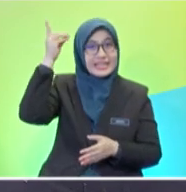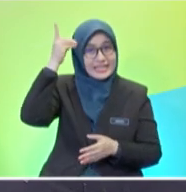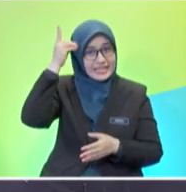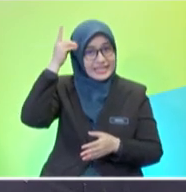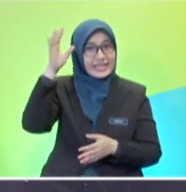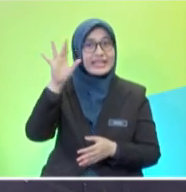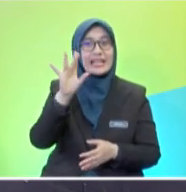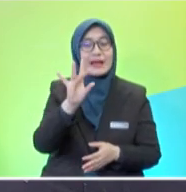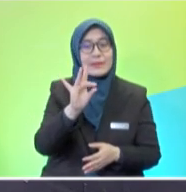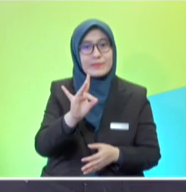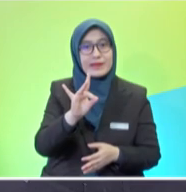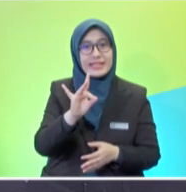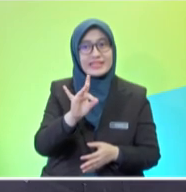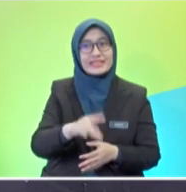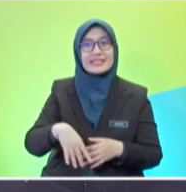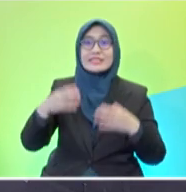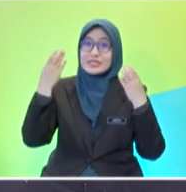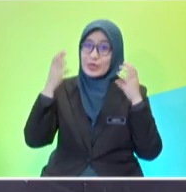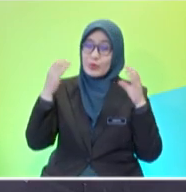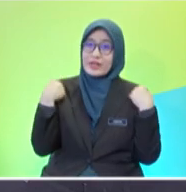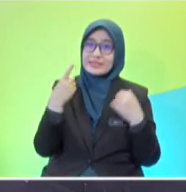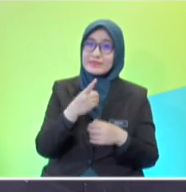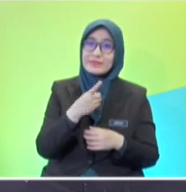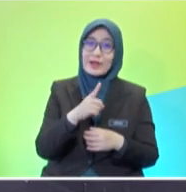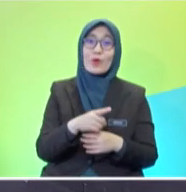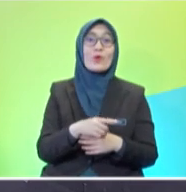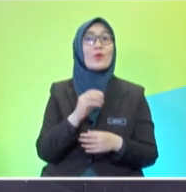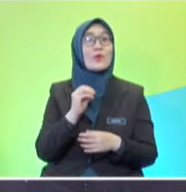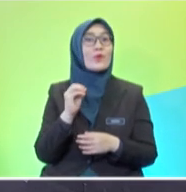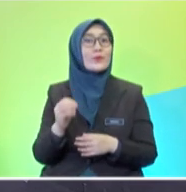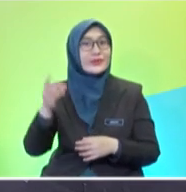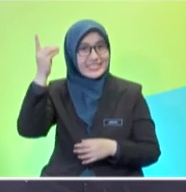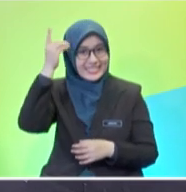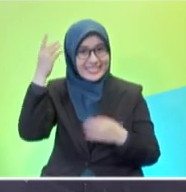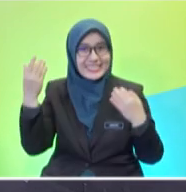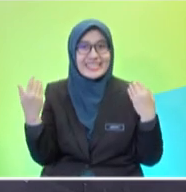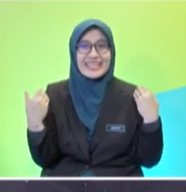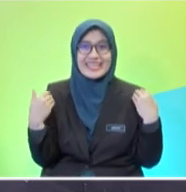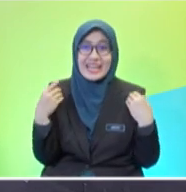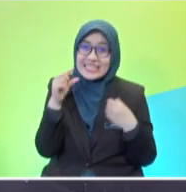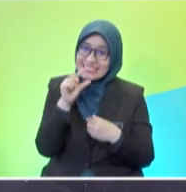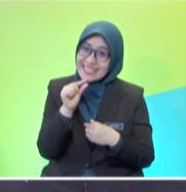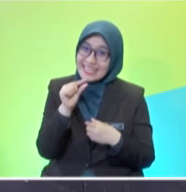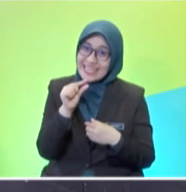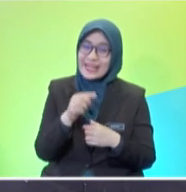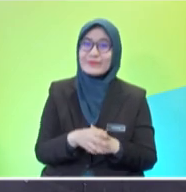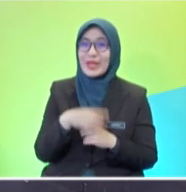sayur yang paling sedikit untuk kali ini siapa yang menang rasanya